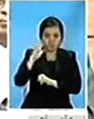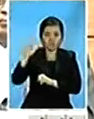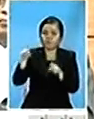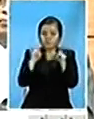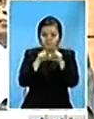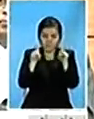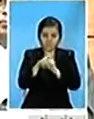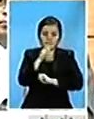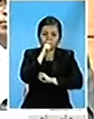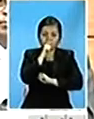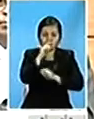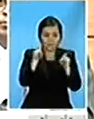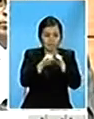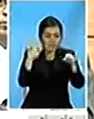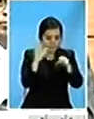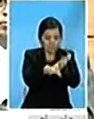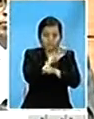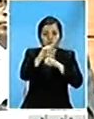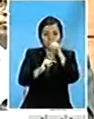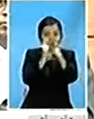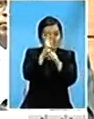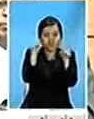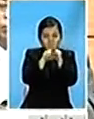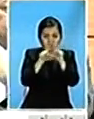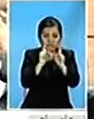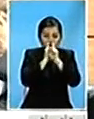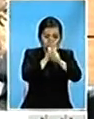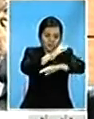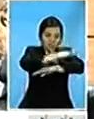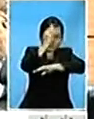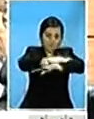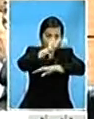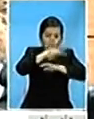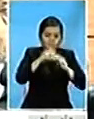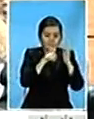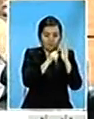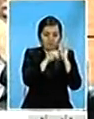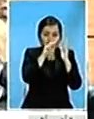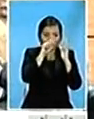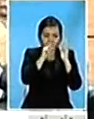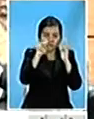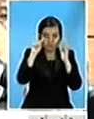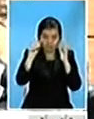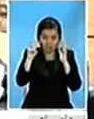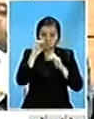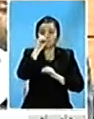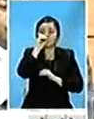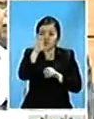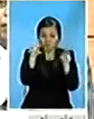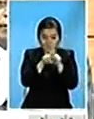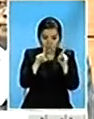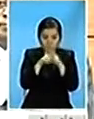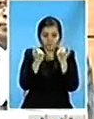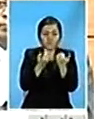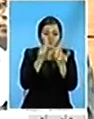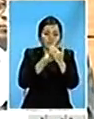ไว้อีกครั้งหนึ่งคราวนี้ปรากฏในหนังสือพิมพ์แนวหน้าท่านได้พูดไว้ว่าเชื่อว่าการทุจริตในโครง